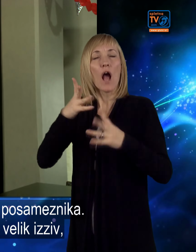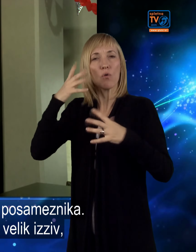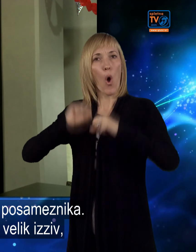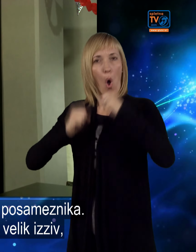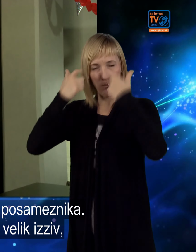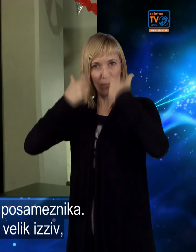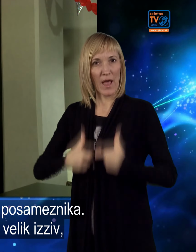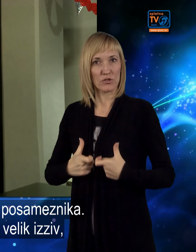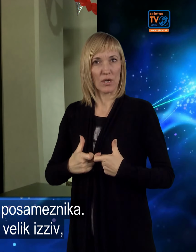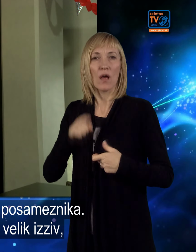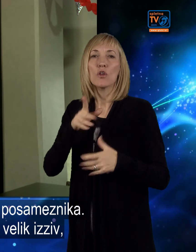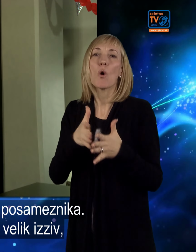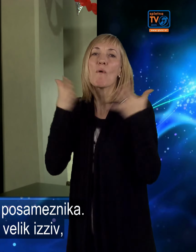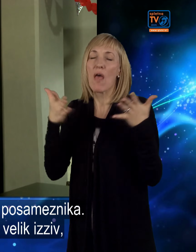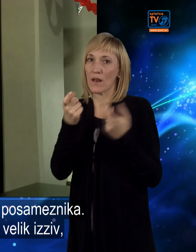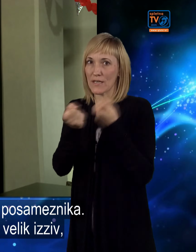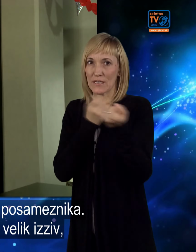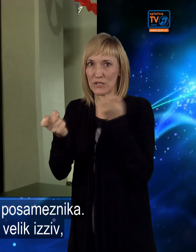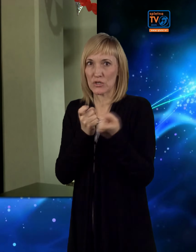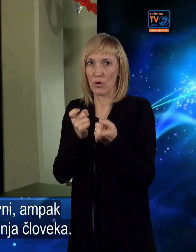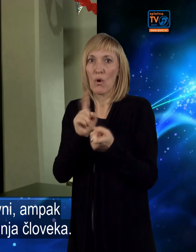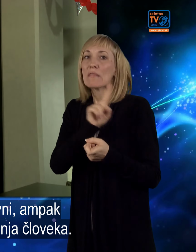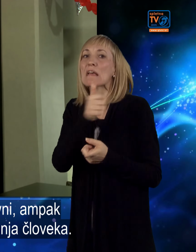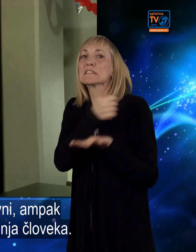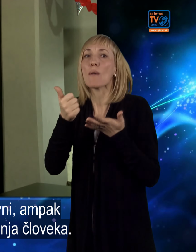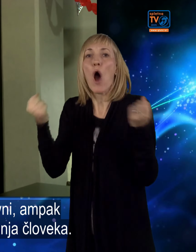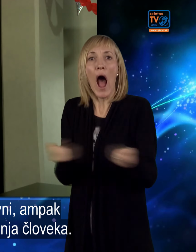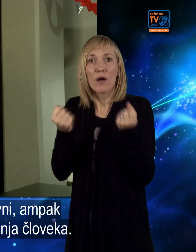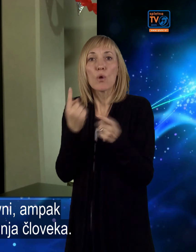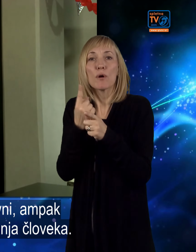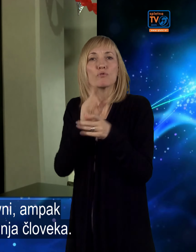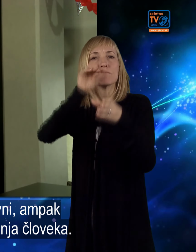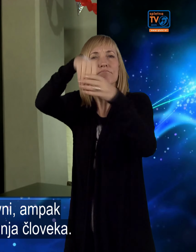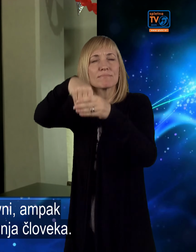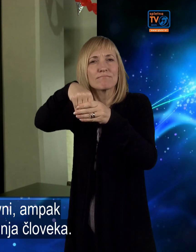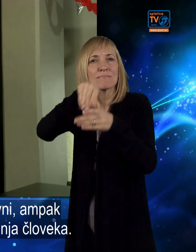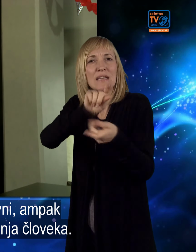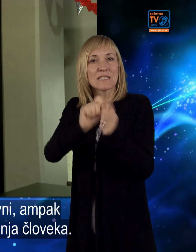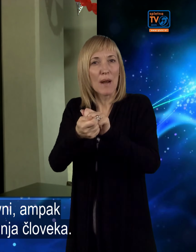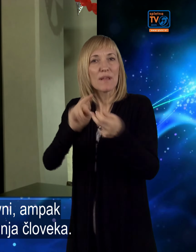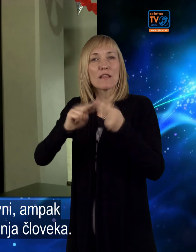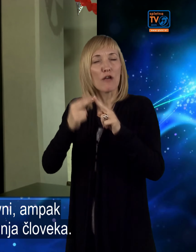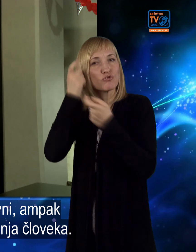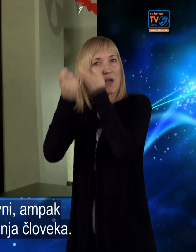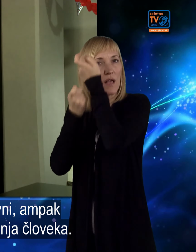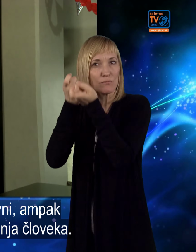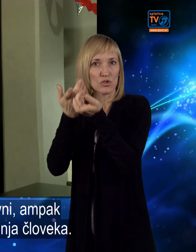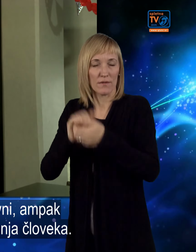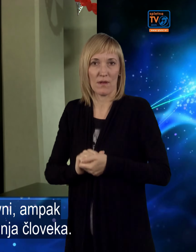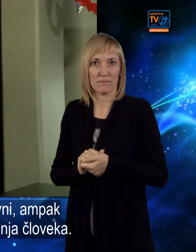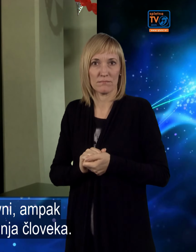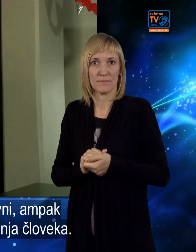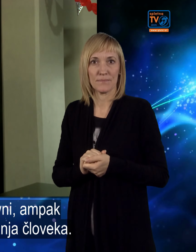vzorce obnašanja posameznika. Tukaj smo imeli zelo velik izziv, ne samo biti aktivni, ampak tudi spremeniti način